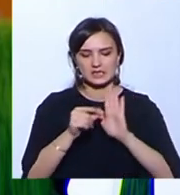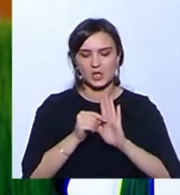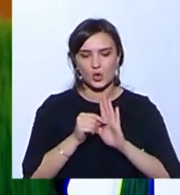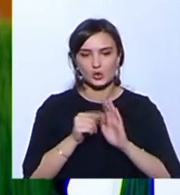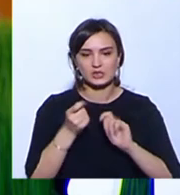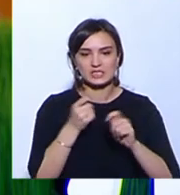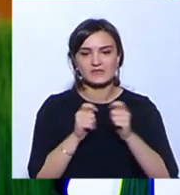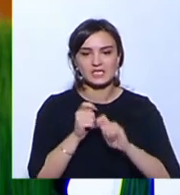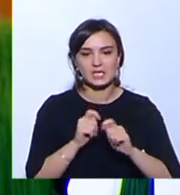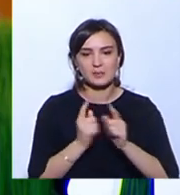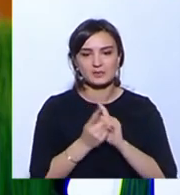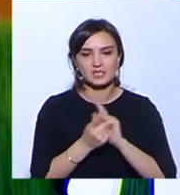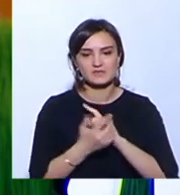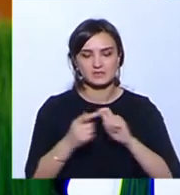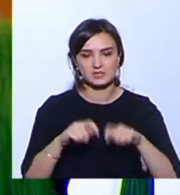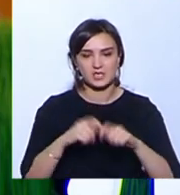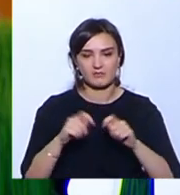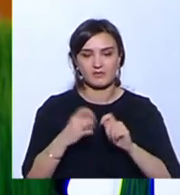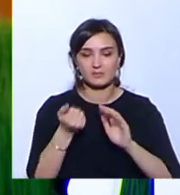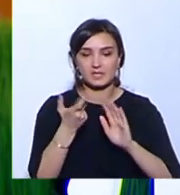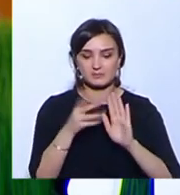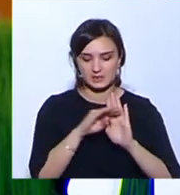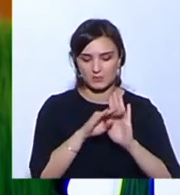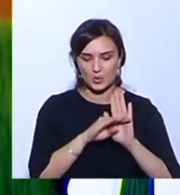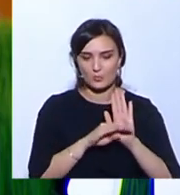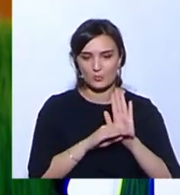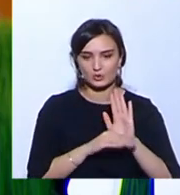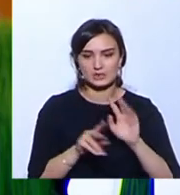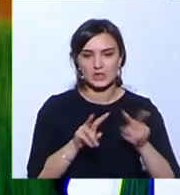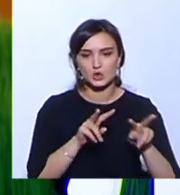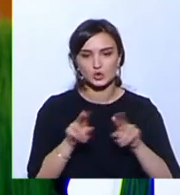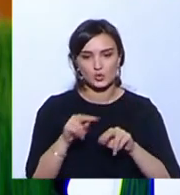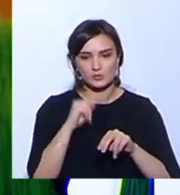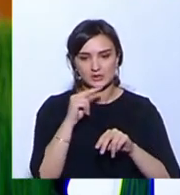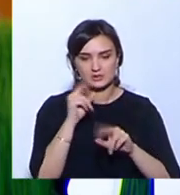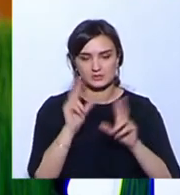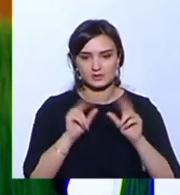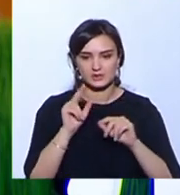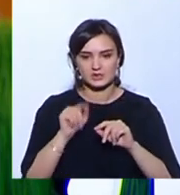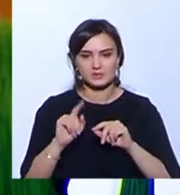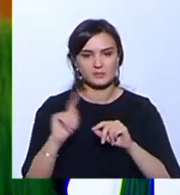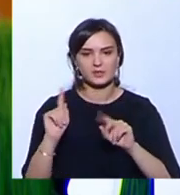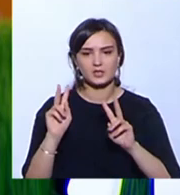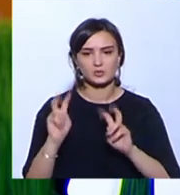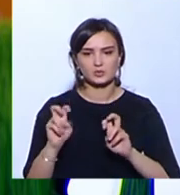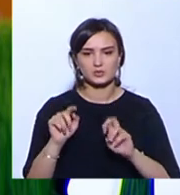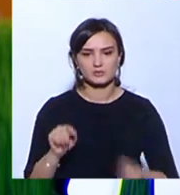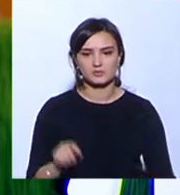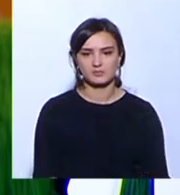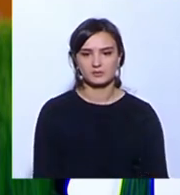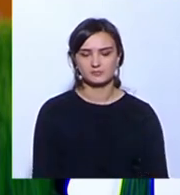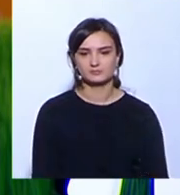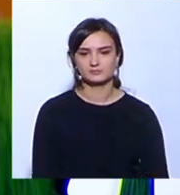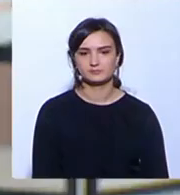დარღვევები, ანუ რამდენიმე კომპონენტი არის ერთდროულად გასათვალისწინებელი. რა იგულისხმება ამის ქვეშ?